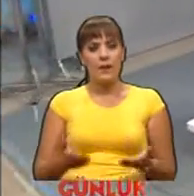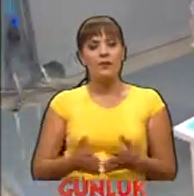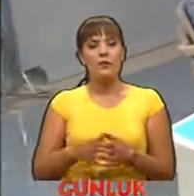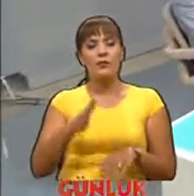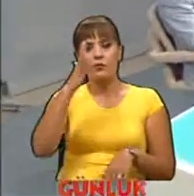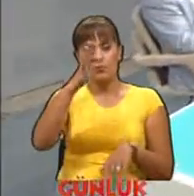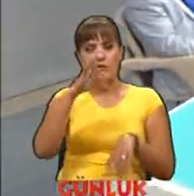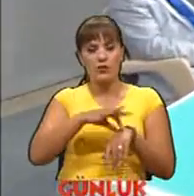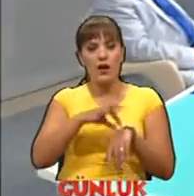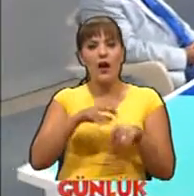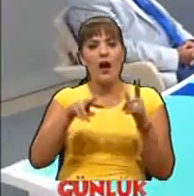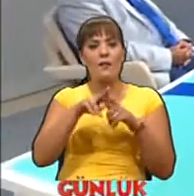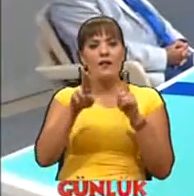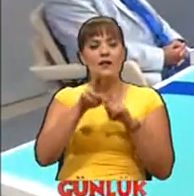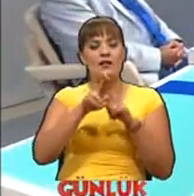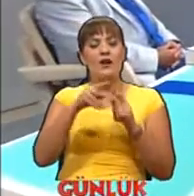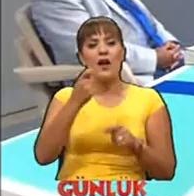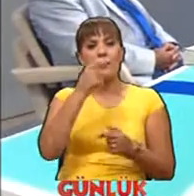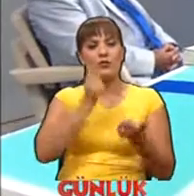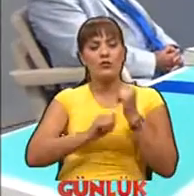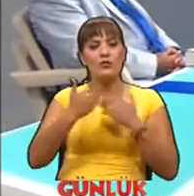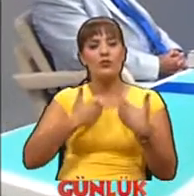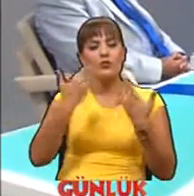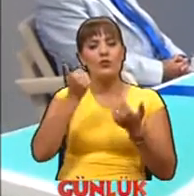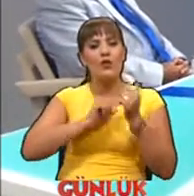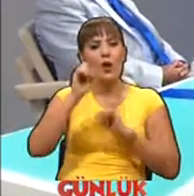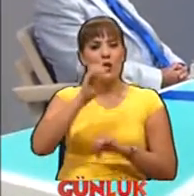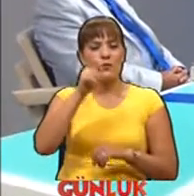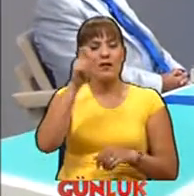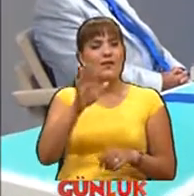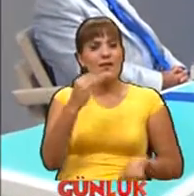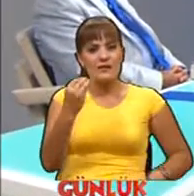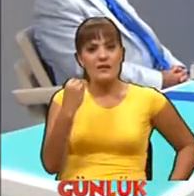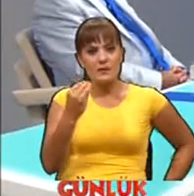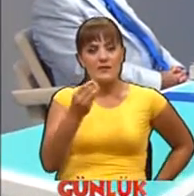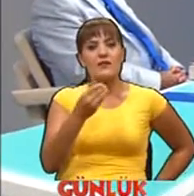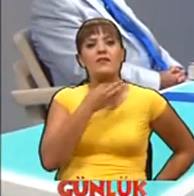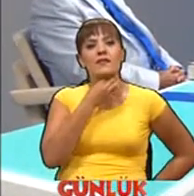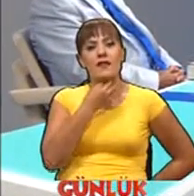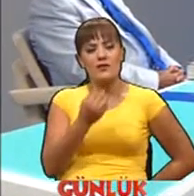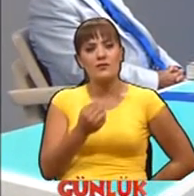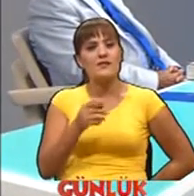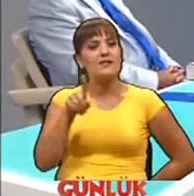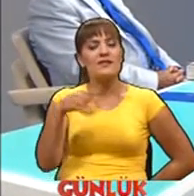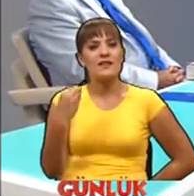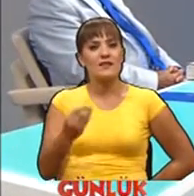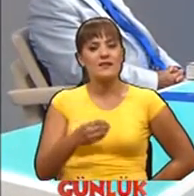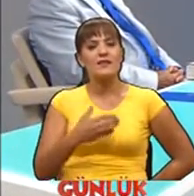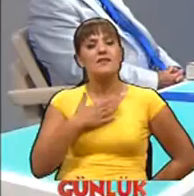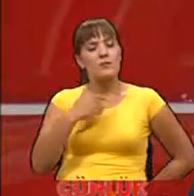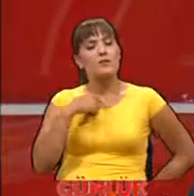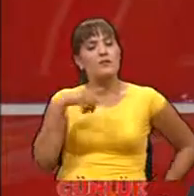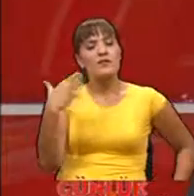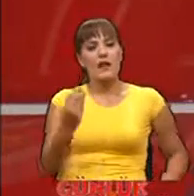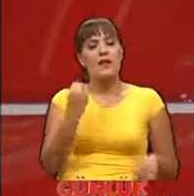Evet efendim, Profesör Doktor Ahmet Kılıçoğlu Ankara Üniversitesi Hukuk Fakültesi öğretim üyemiz. Nasılsınız hocam, iyi misiniz? Teşekkür ederim efendim, siz nasılsınız? Sağ olun, biz